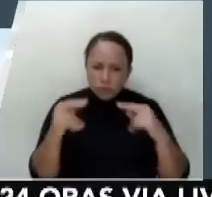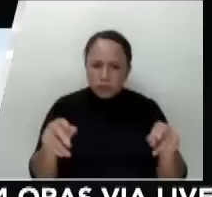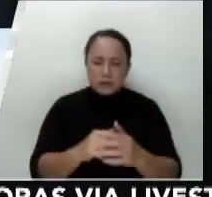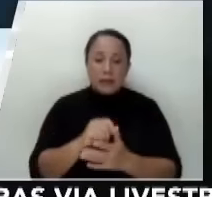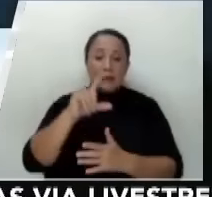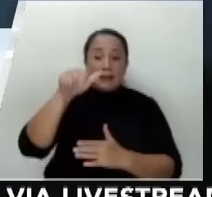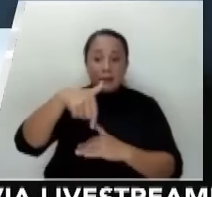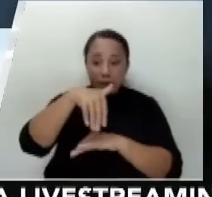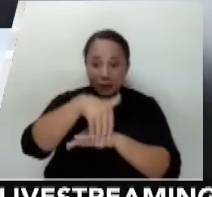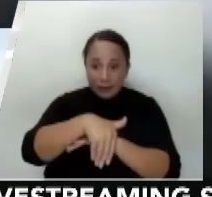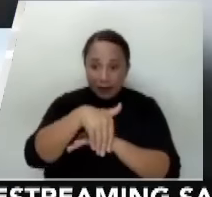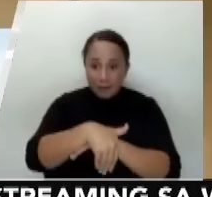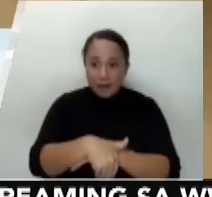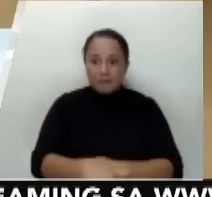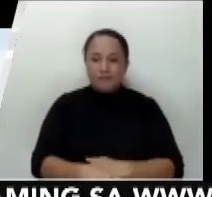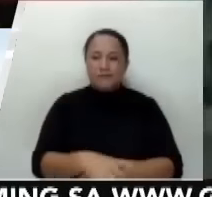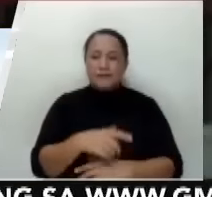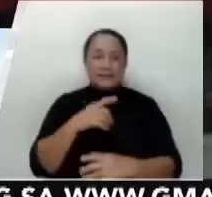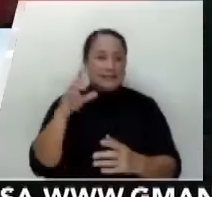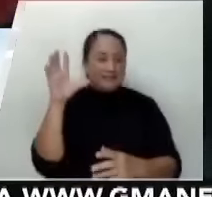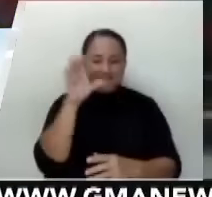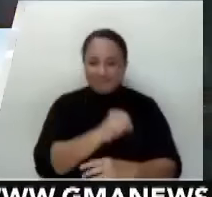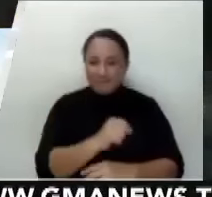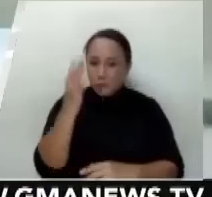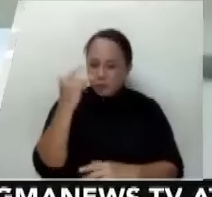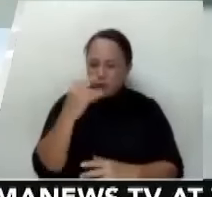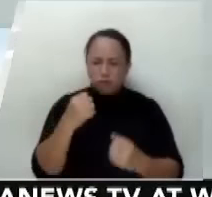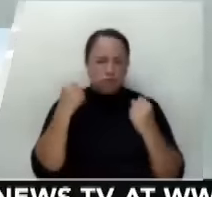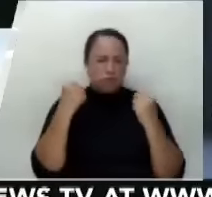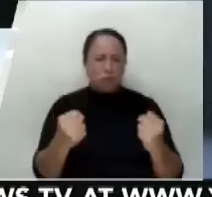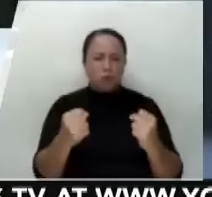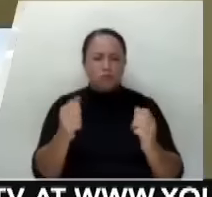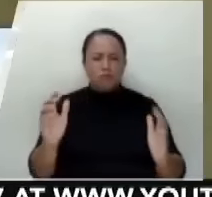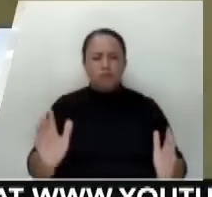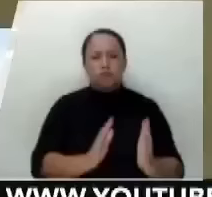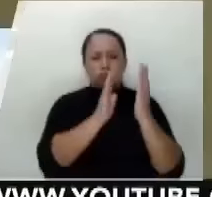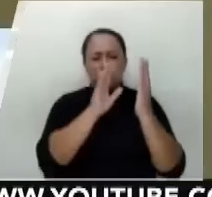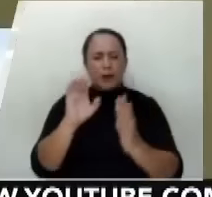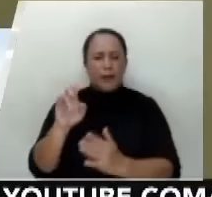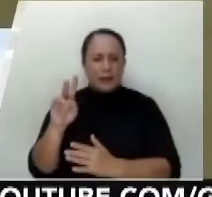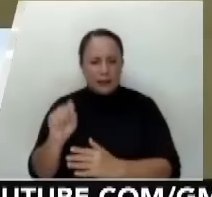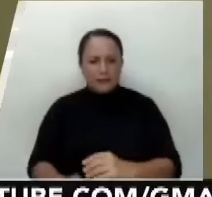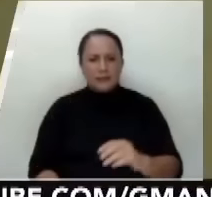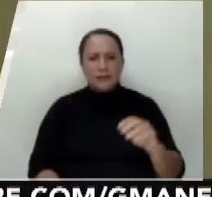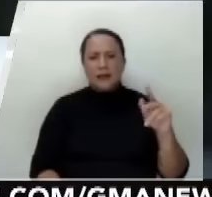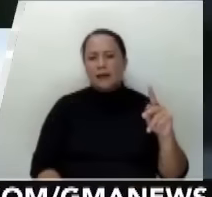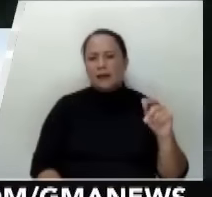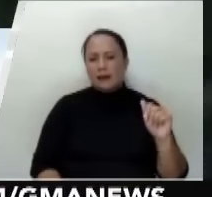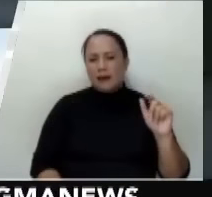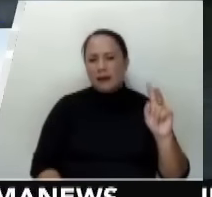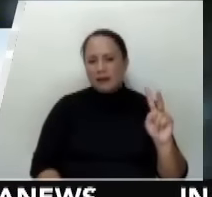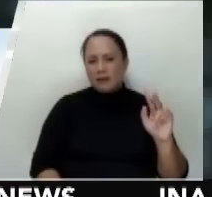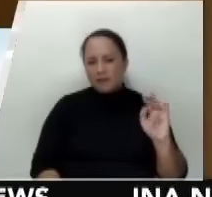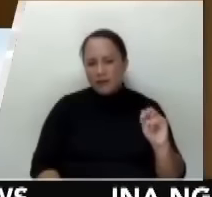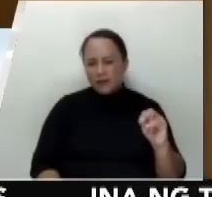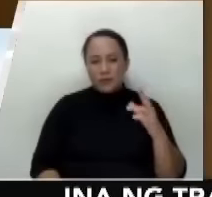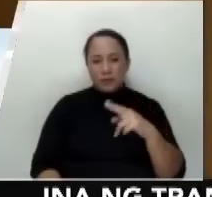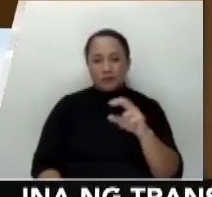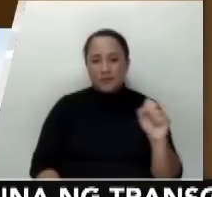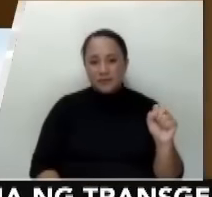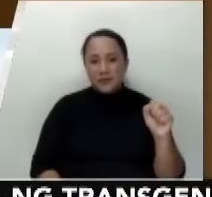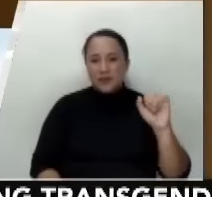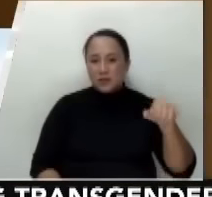di dapat palagpasin ang matinding paghaharap ni Elias at ni Calvin, played by John Lucas.